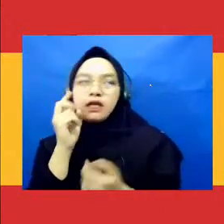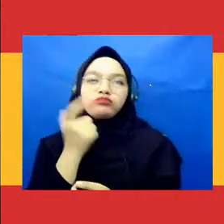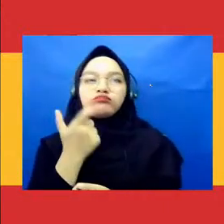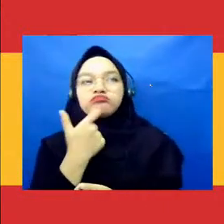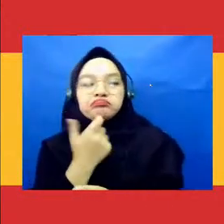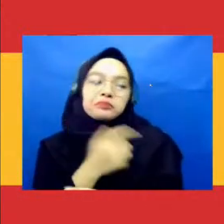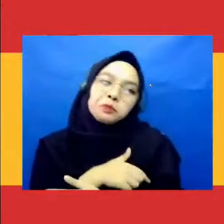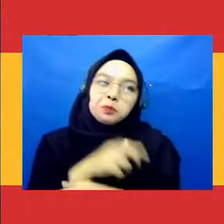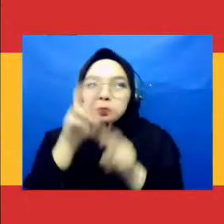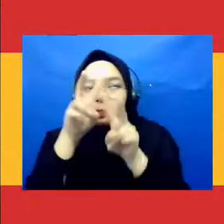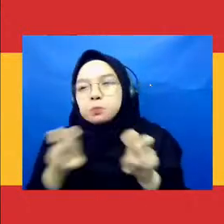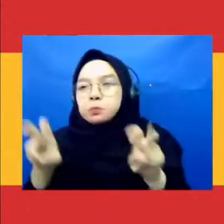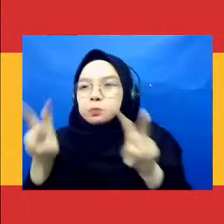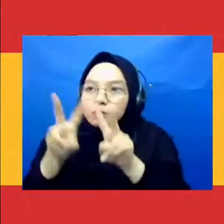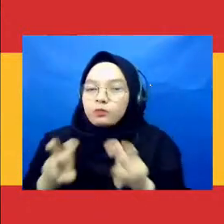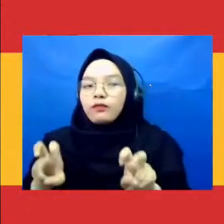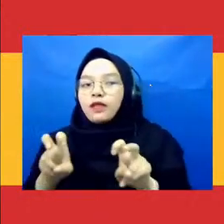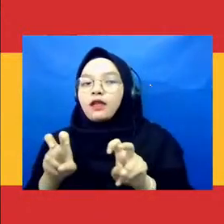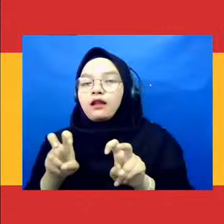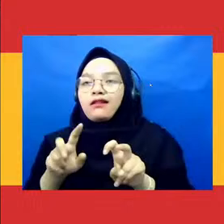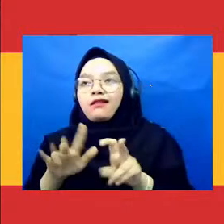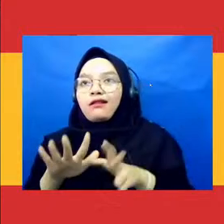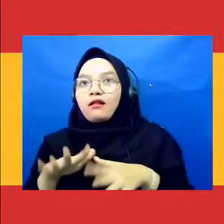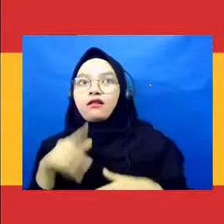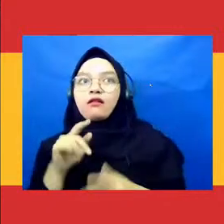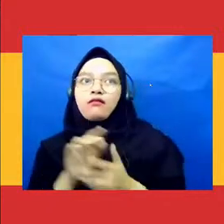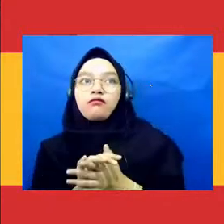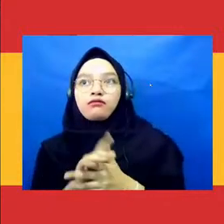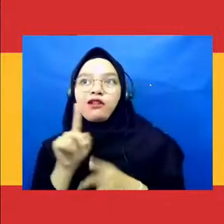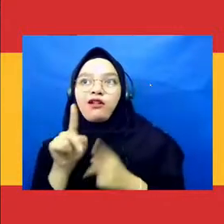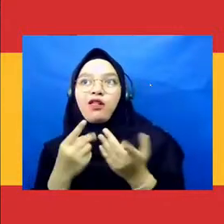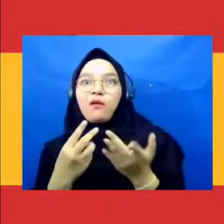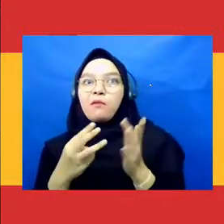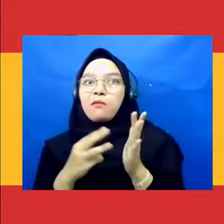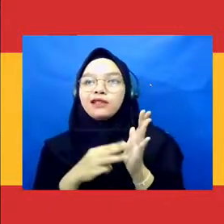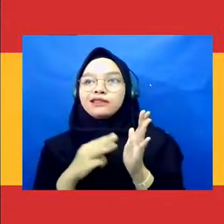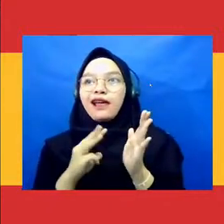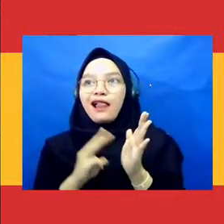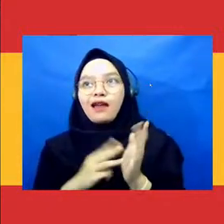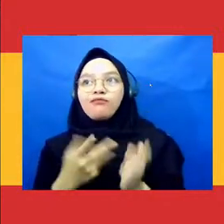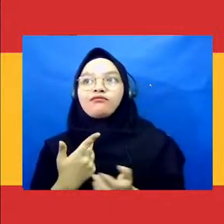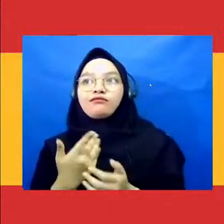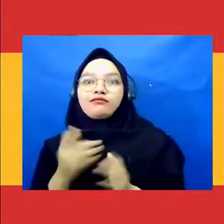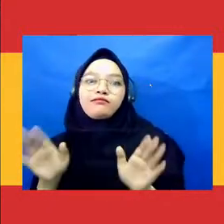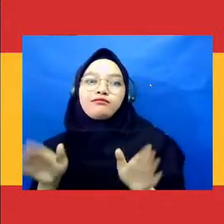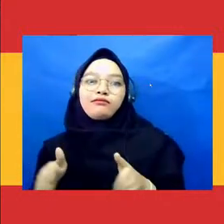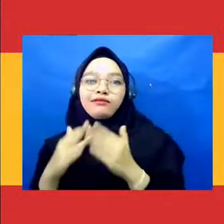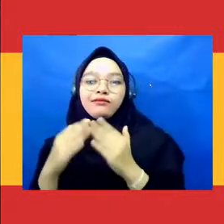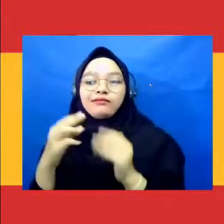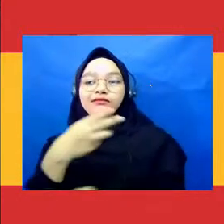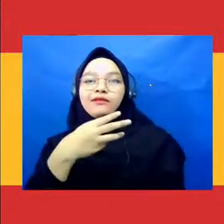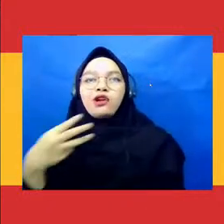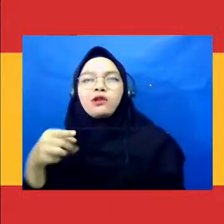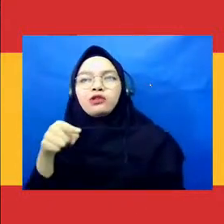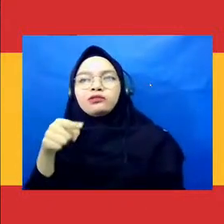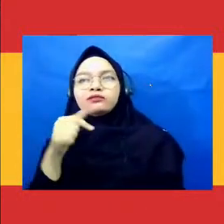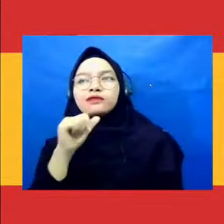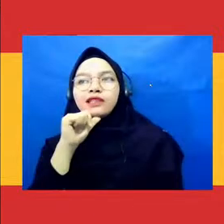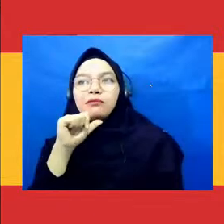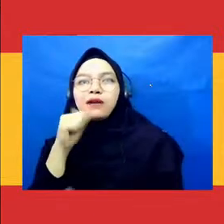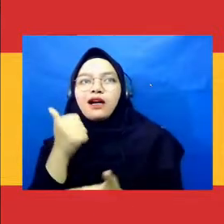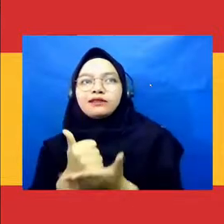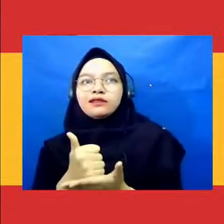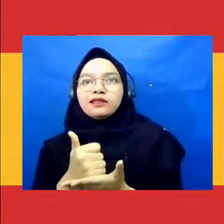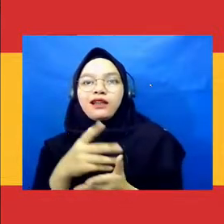untuk permasalahan economic recovery ini, siapa sebenarnya pemegang haknya? Dan